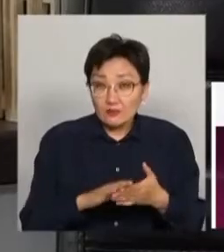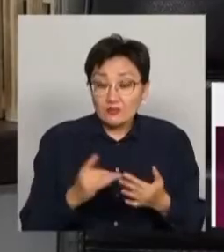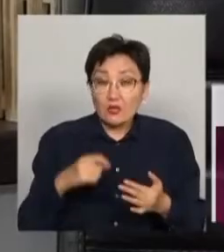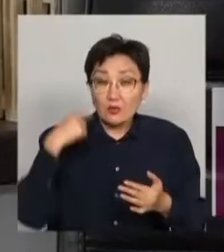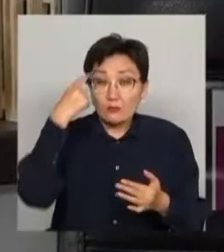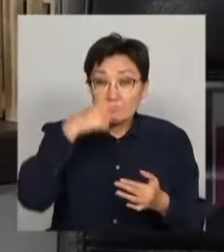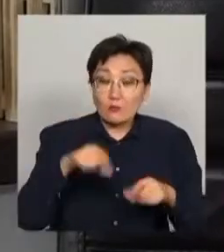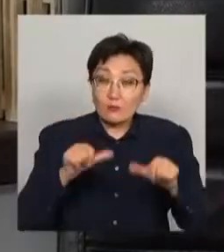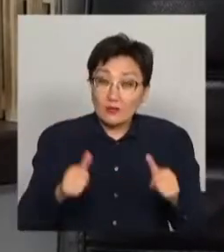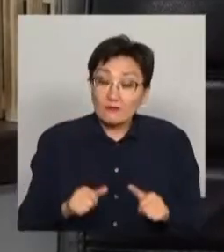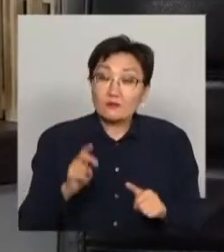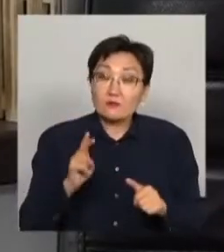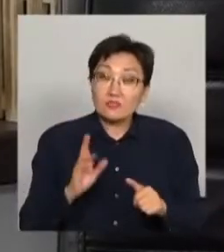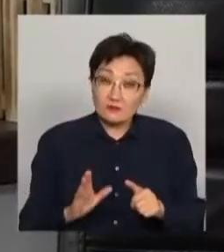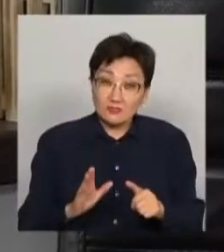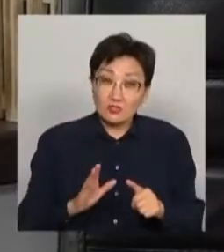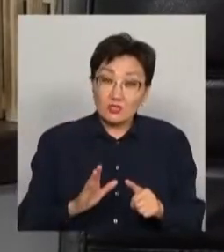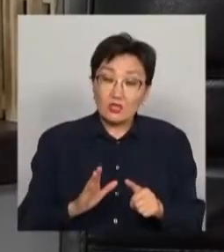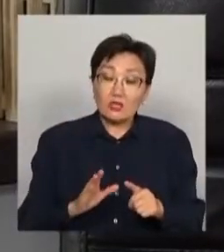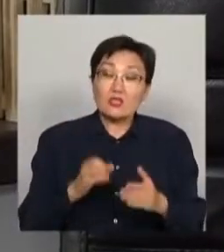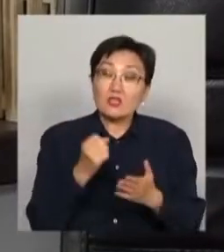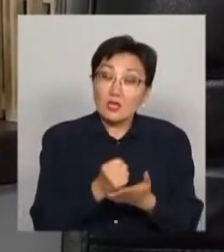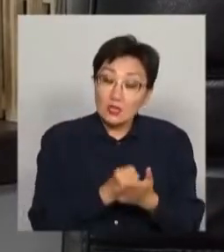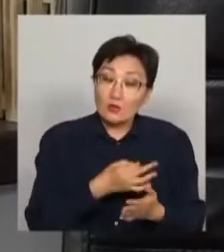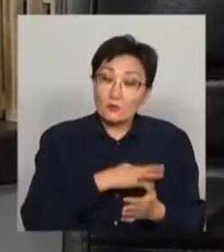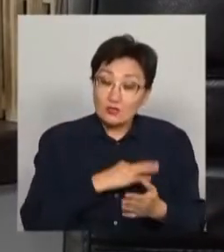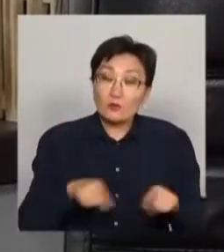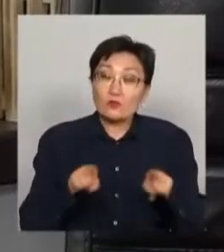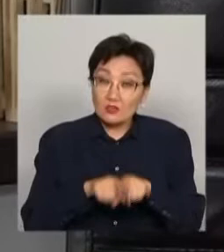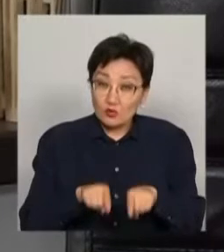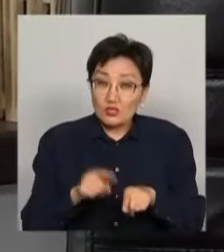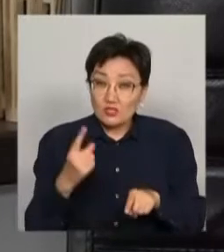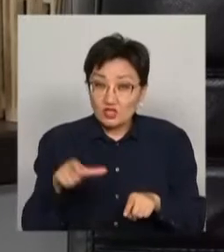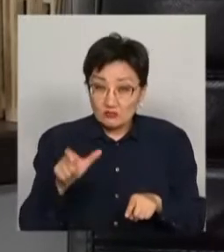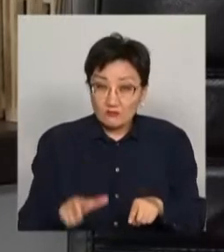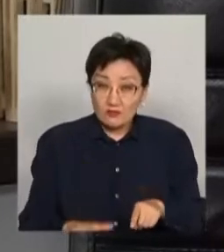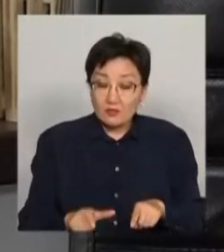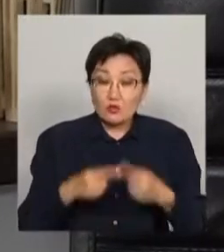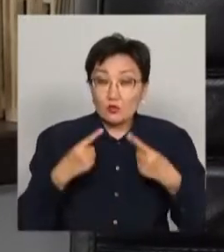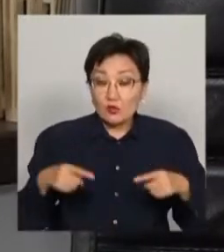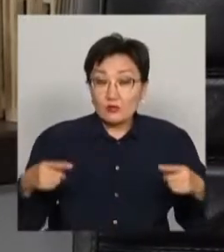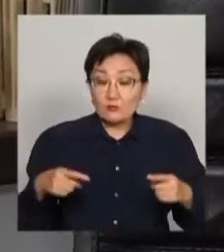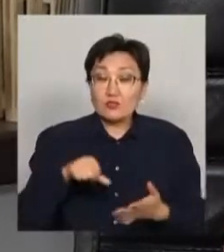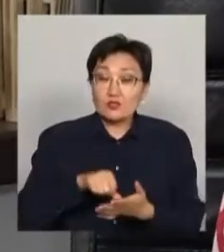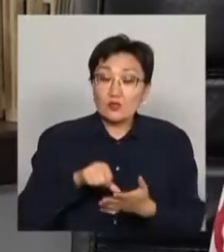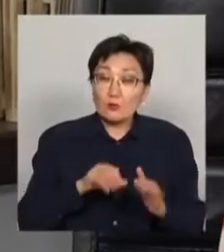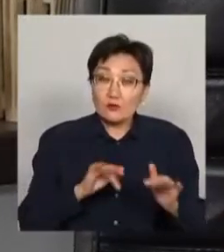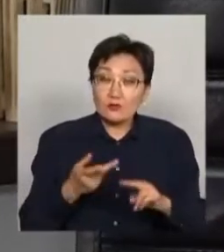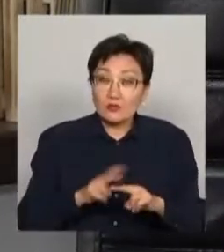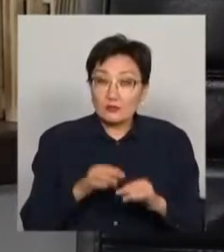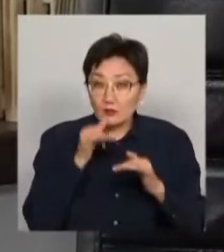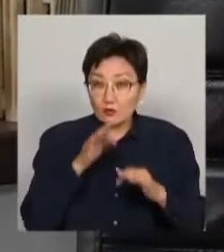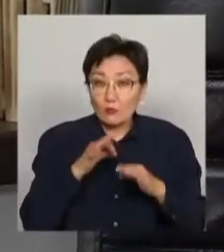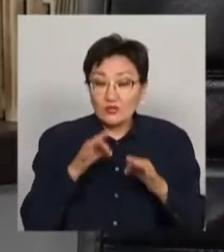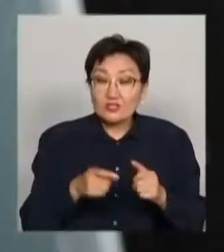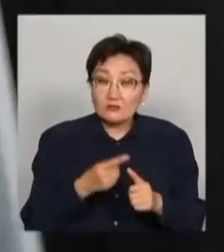на которых оформлялась квартира, нотариус один и тот же, и другие там фигуранты дела, которые я не могу сейчас